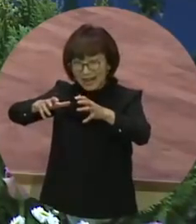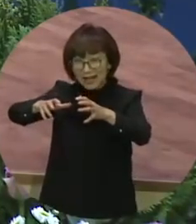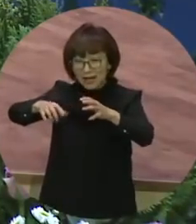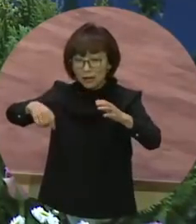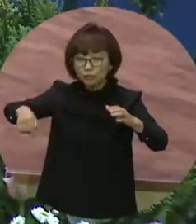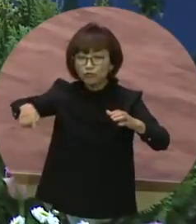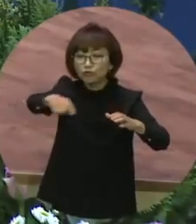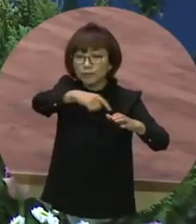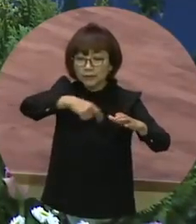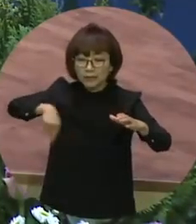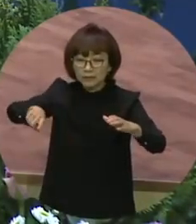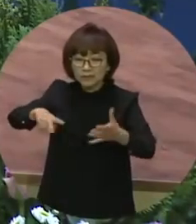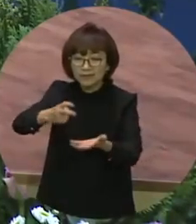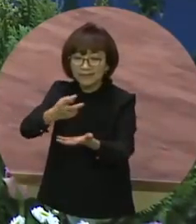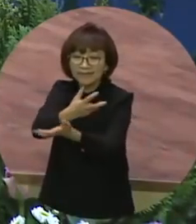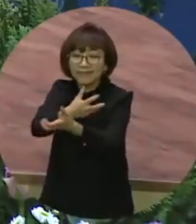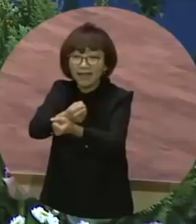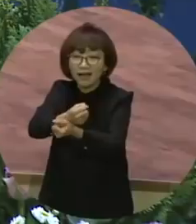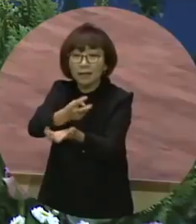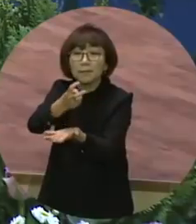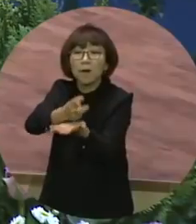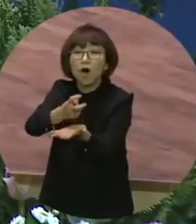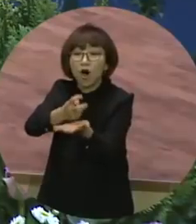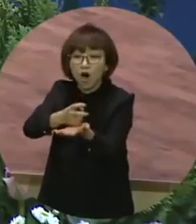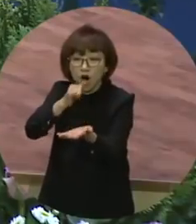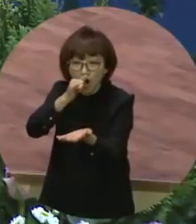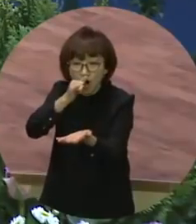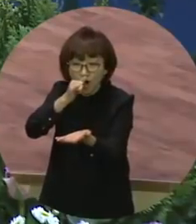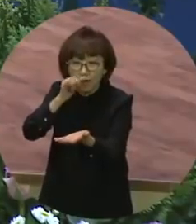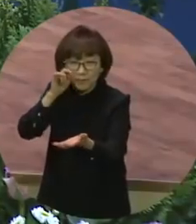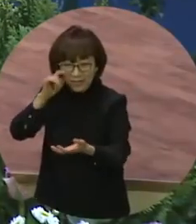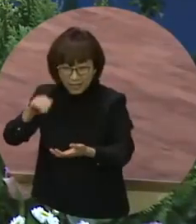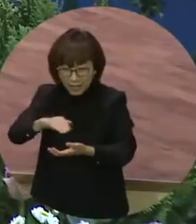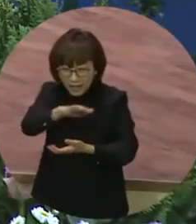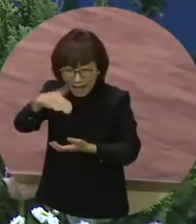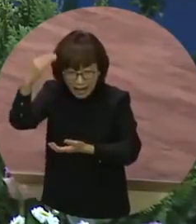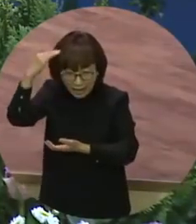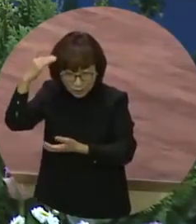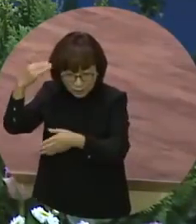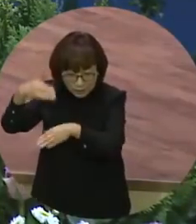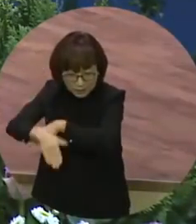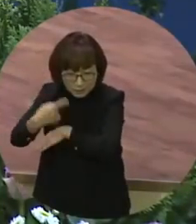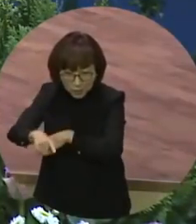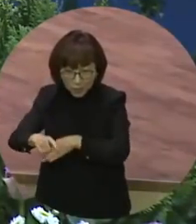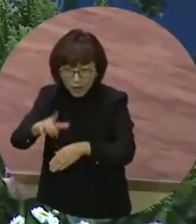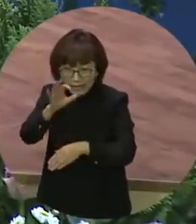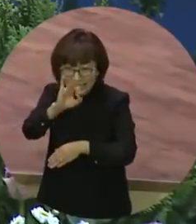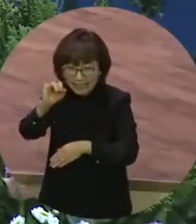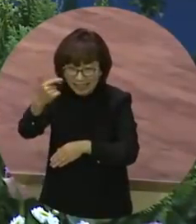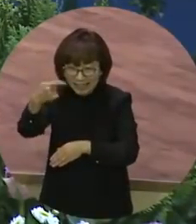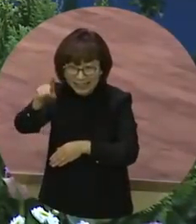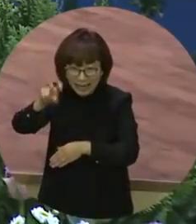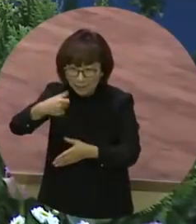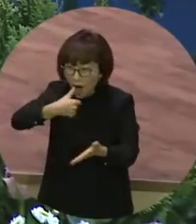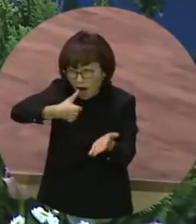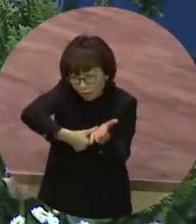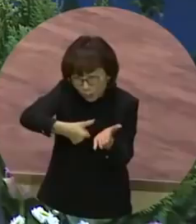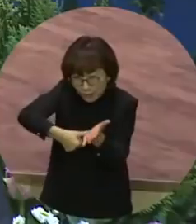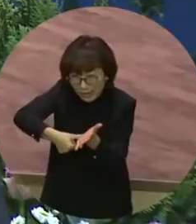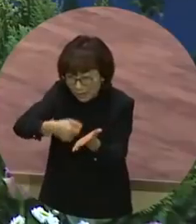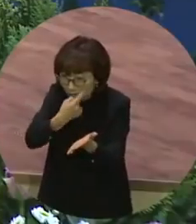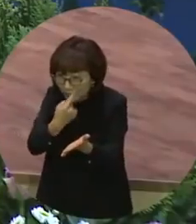당시는 계약법이 있어요. 계약을 할 때 우리는 뭐 이렇게 인감 도장 찍고 뭐 이런 하잖아요. 그 안에 그때는 계약법이 뭐냐